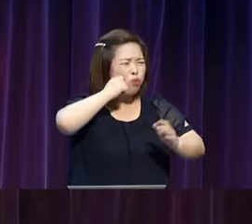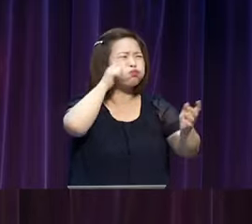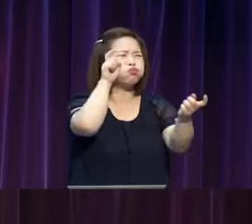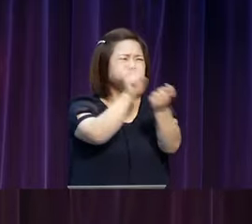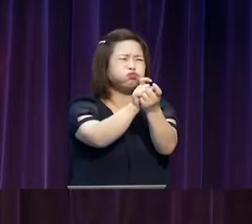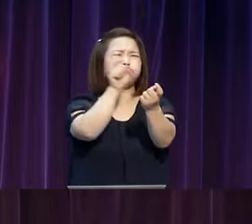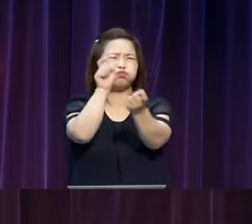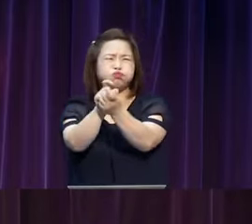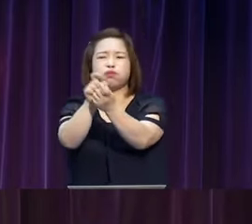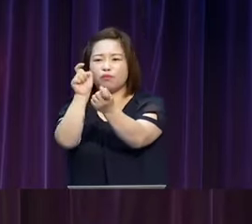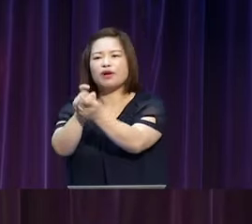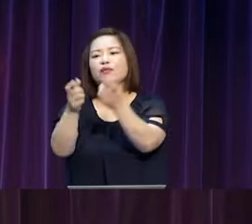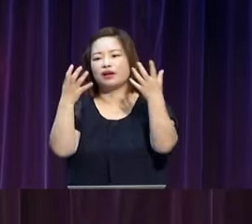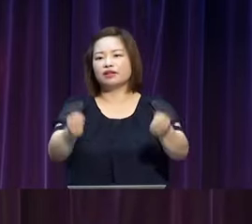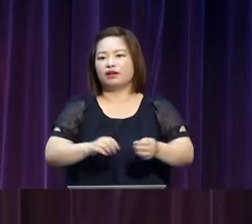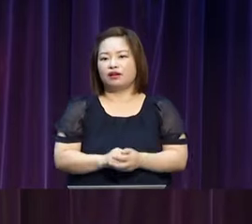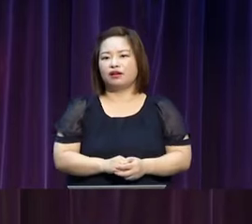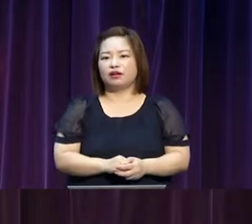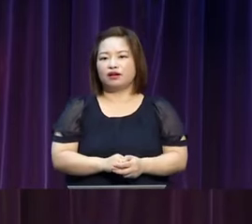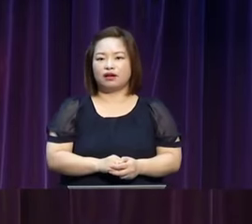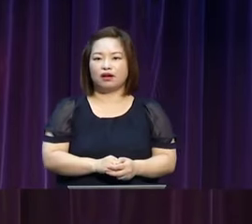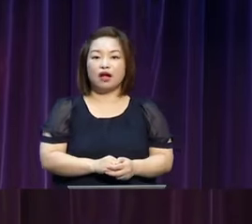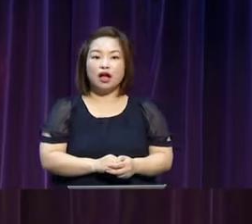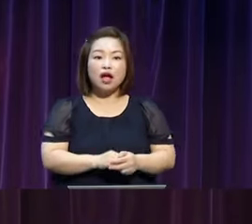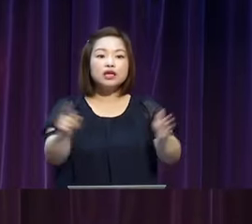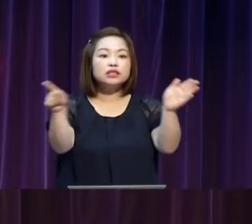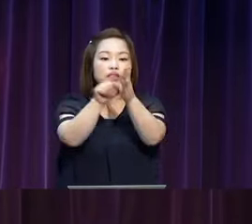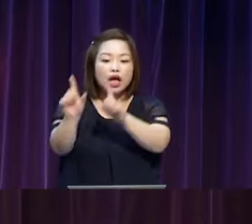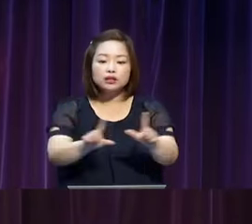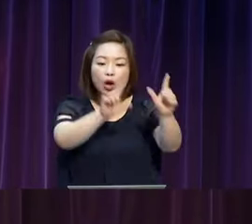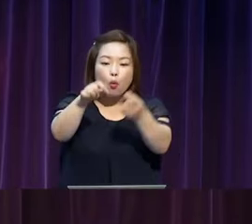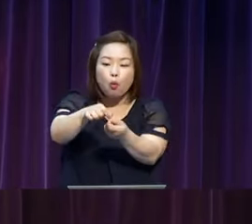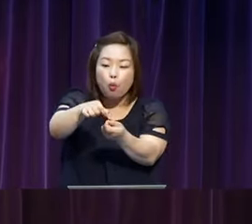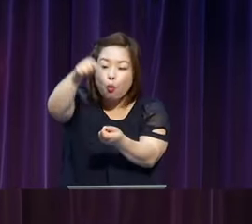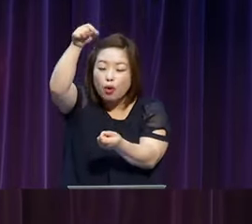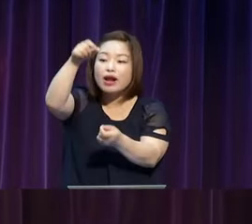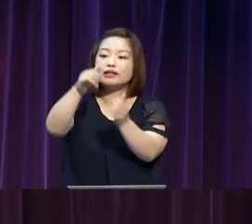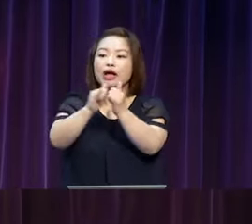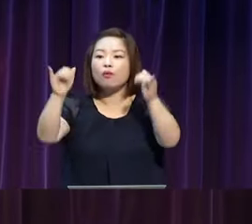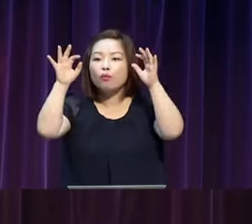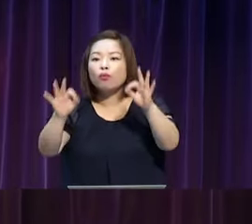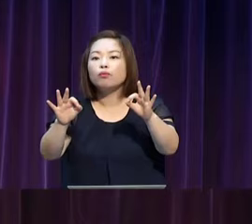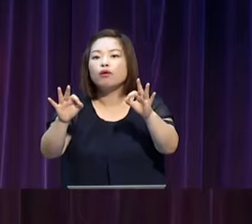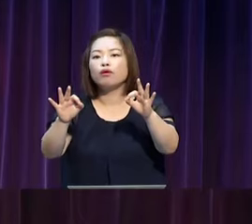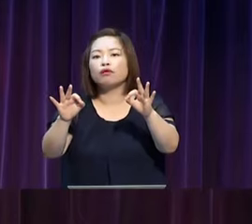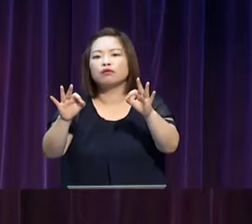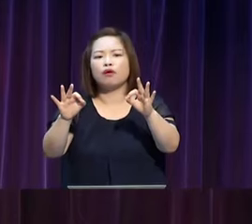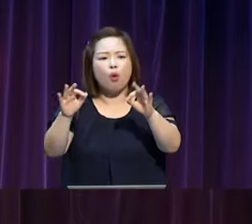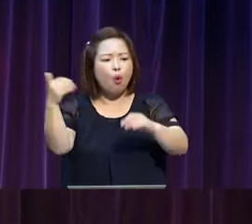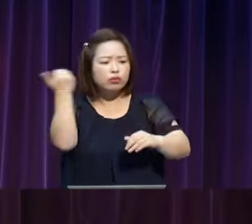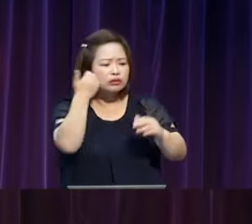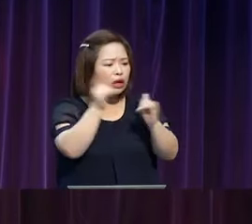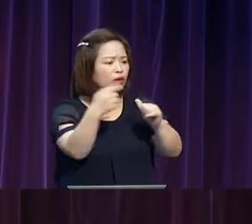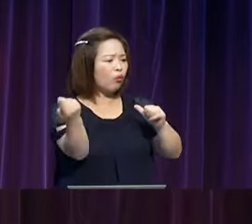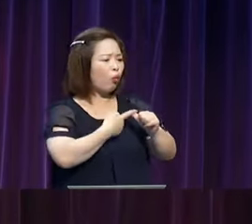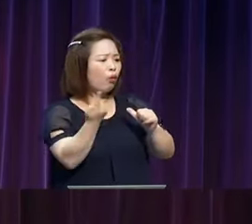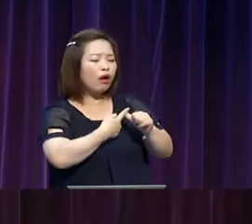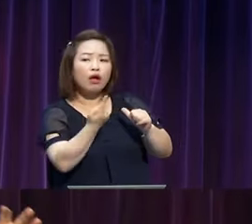신앙생활하기 쉬워요? 먼저 구원받으신 분들 봐봐요. 많은 사람들이 욕을 해요.